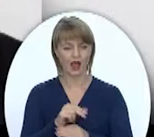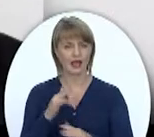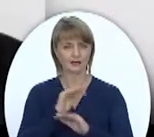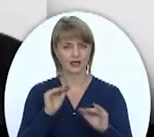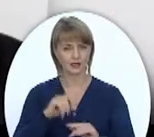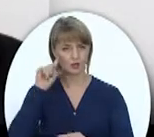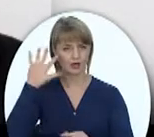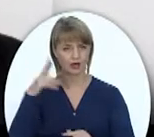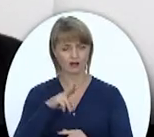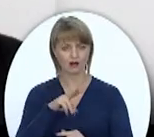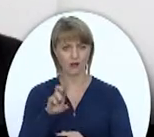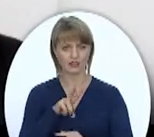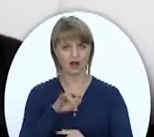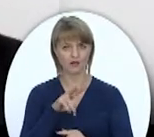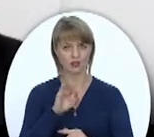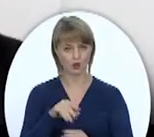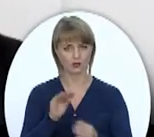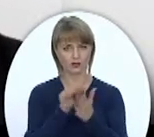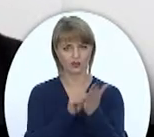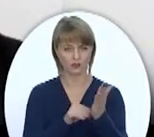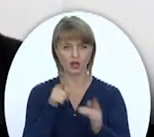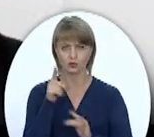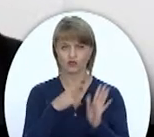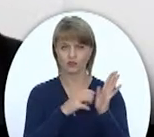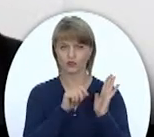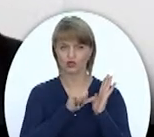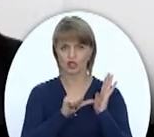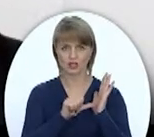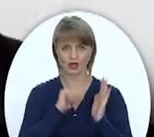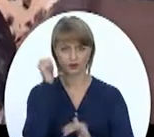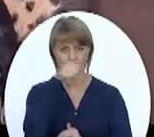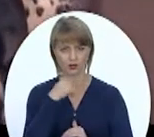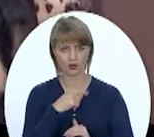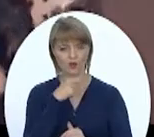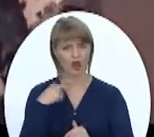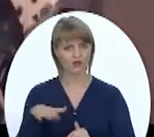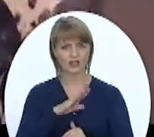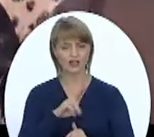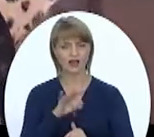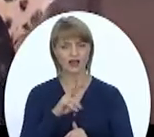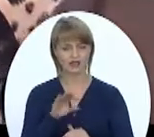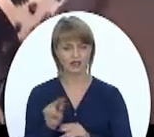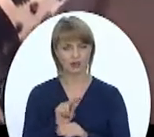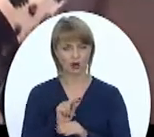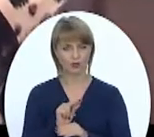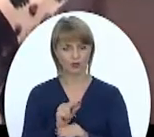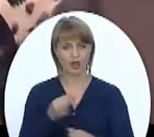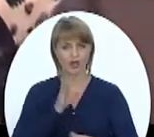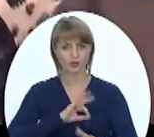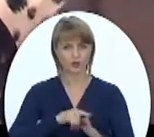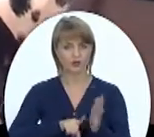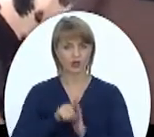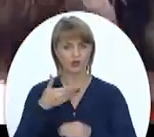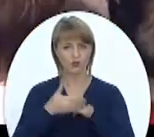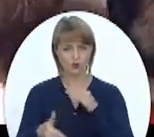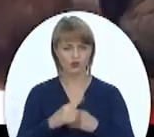детский психиатр Борис Левинсон сформулировал лишь в 1960 году. В России канистерапию начали применять гораздо